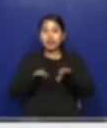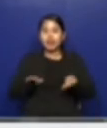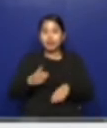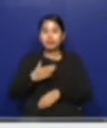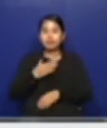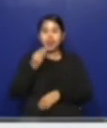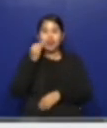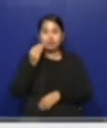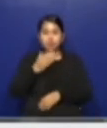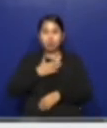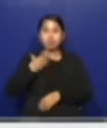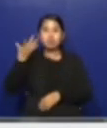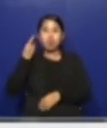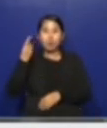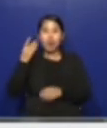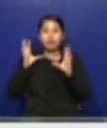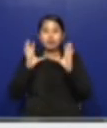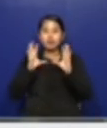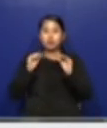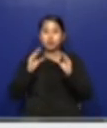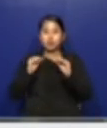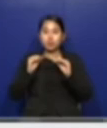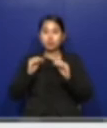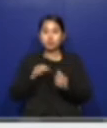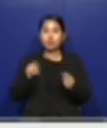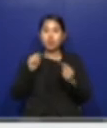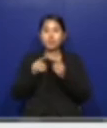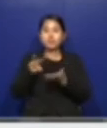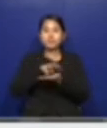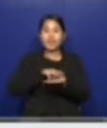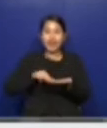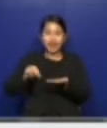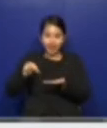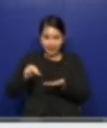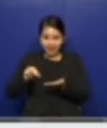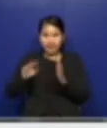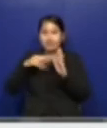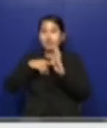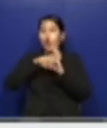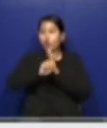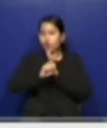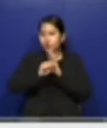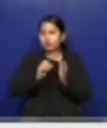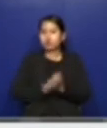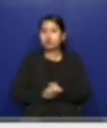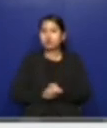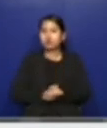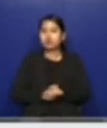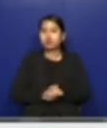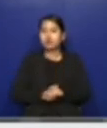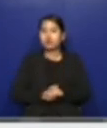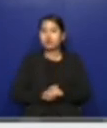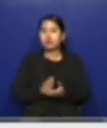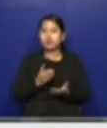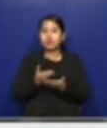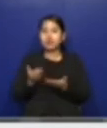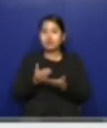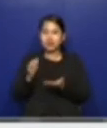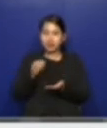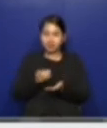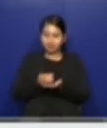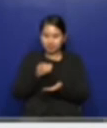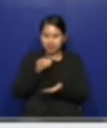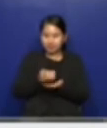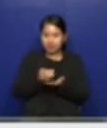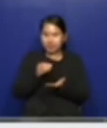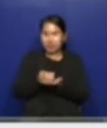มนุมที่เมื่อวานนี้ที่ราชพัฒซื้อยาบำรุงไอ้ที่แจกทั้งหลายเดี๋ยวไปแขวนคอ